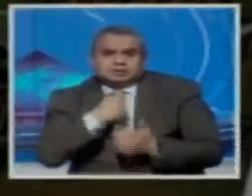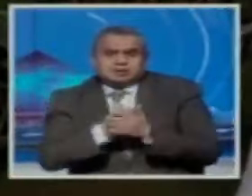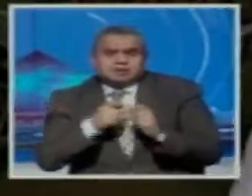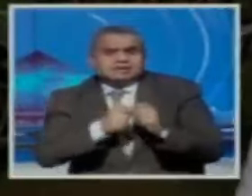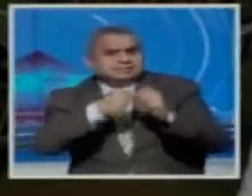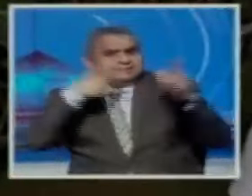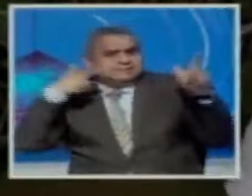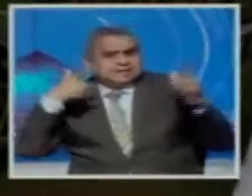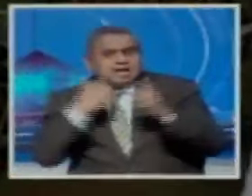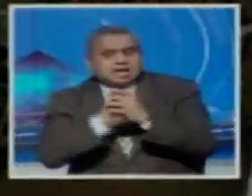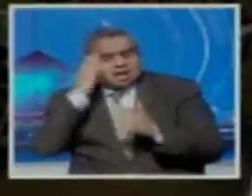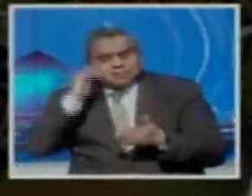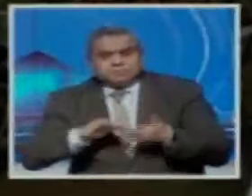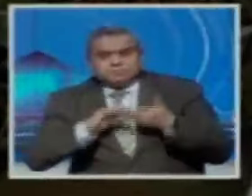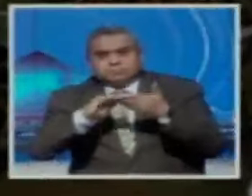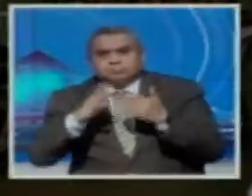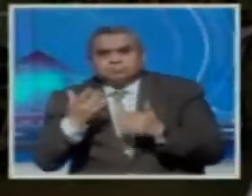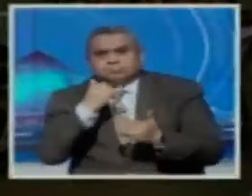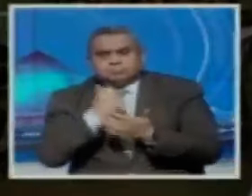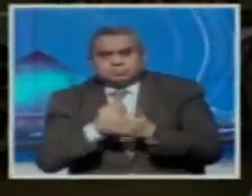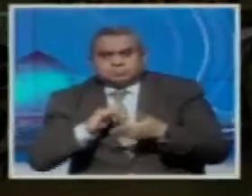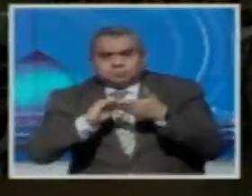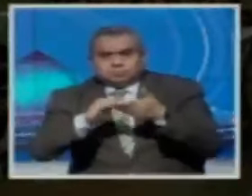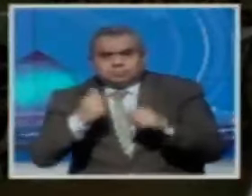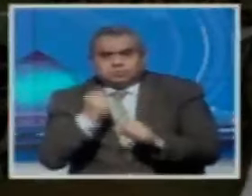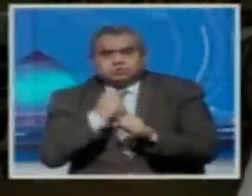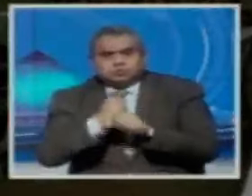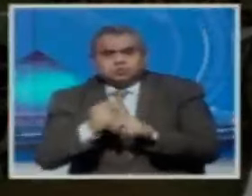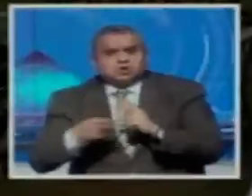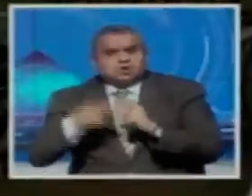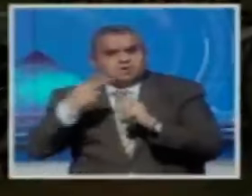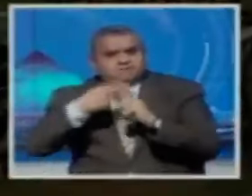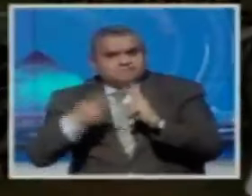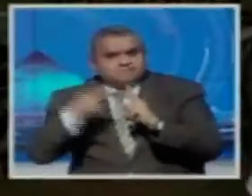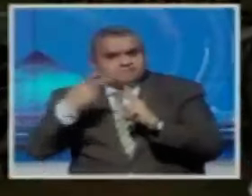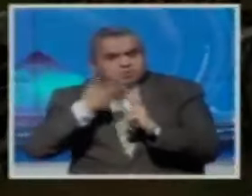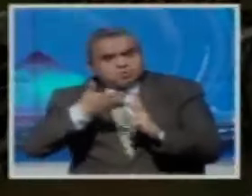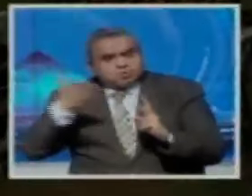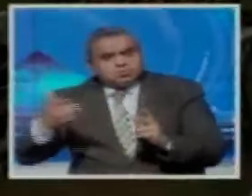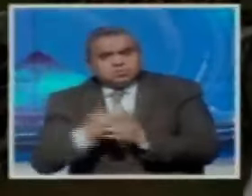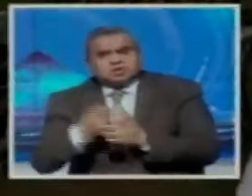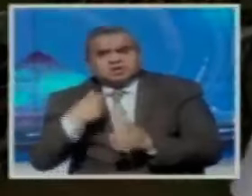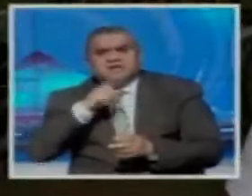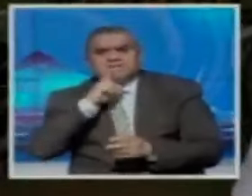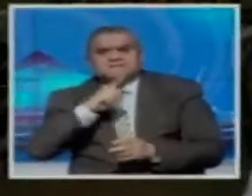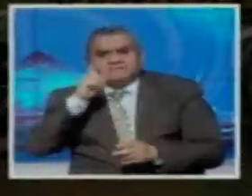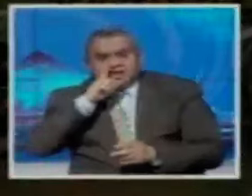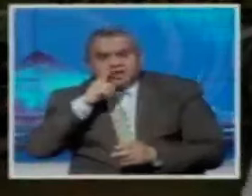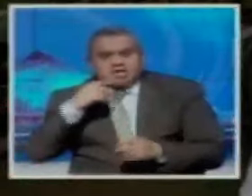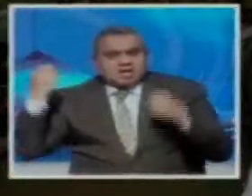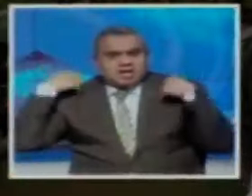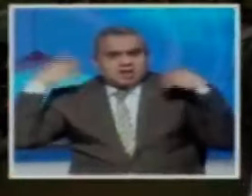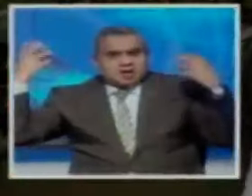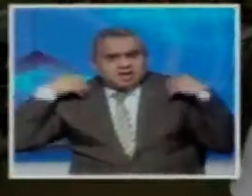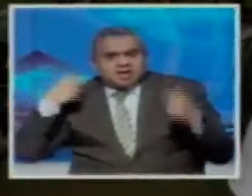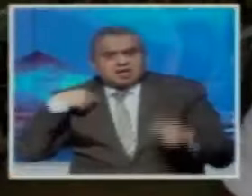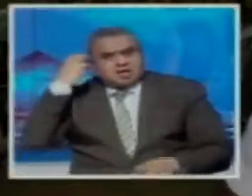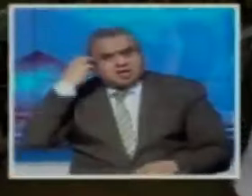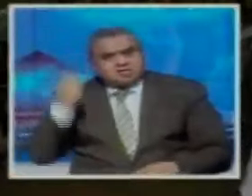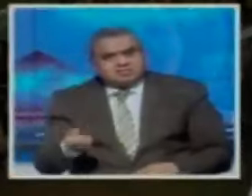السياحي وما يقدمه من خدمات سياحيه في نسبه اشغال الفنادق، ايضا السهرات الفنيه، الفعاليات الرياضيه، الفعاليات